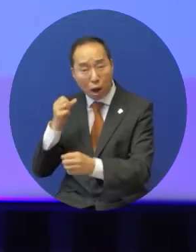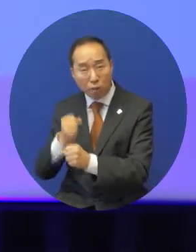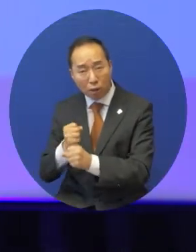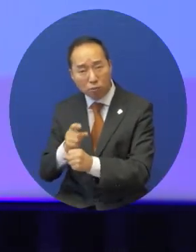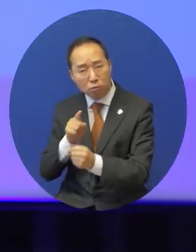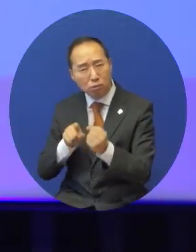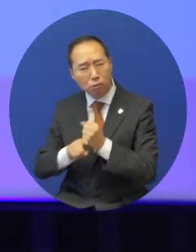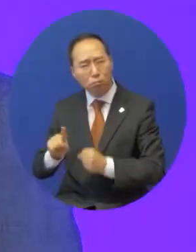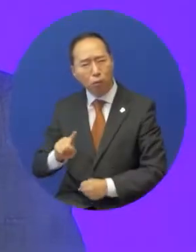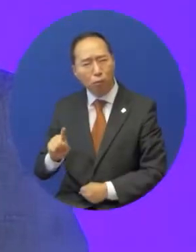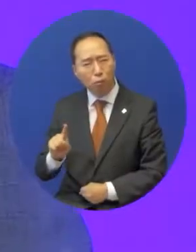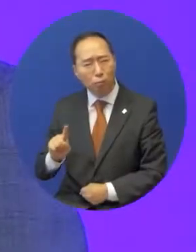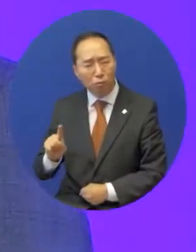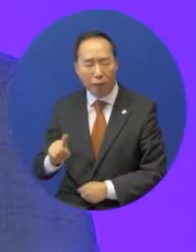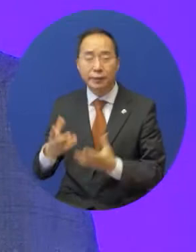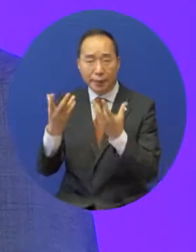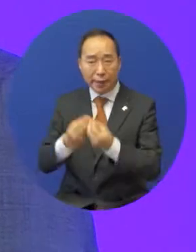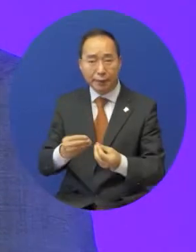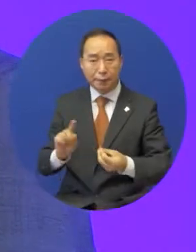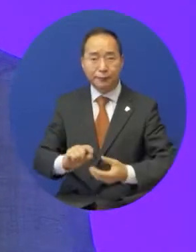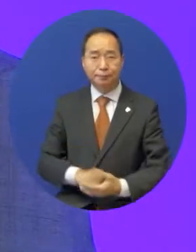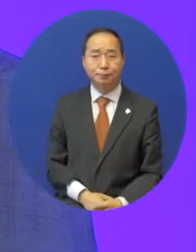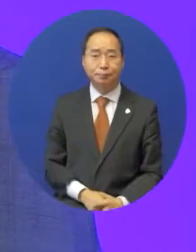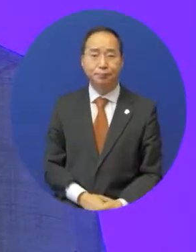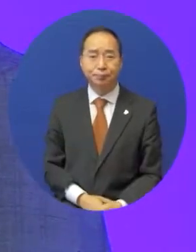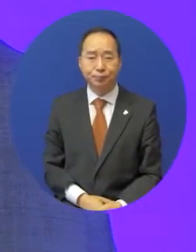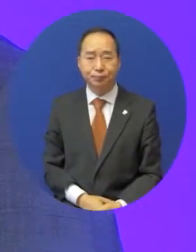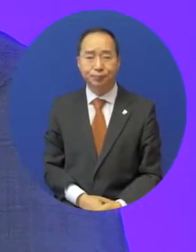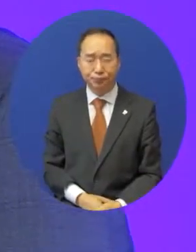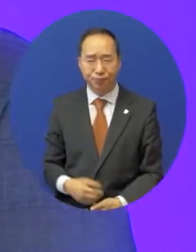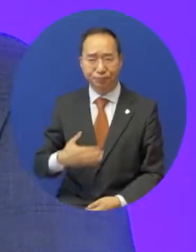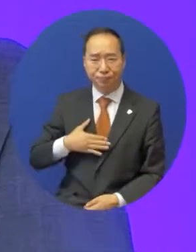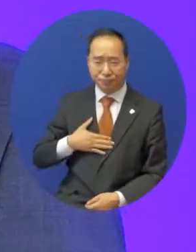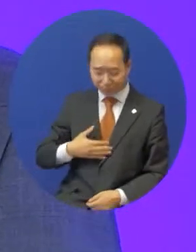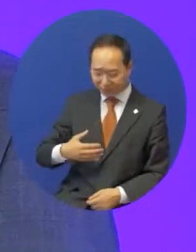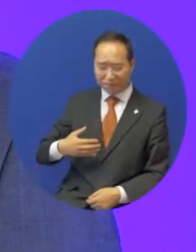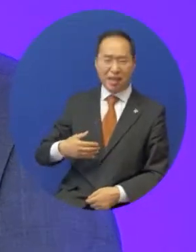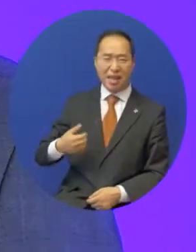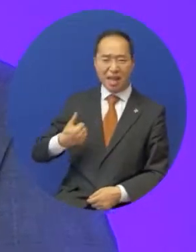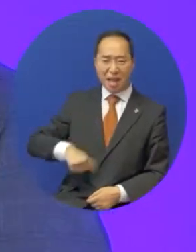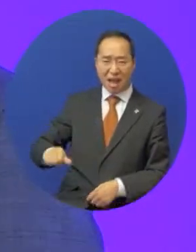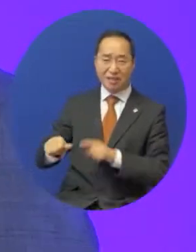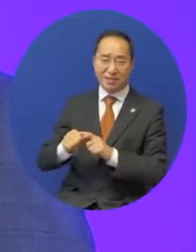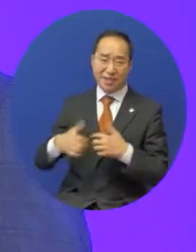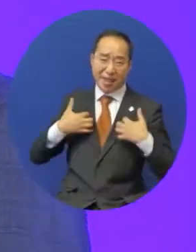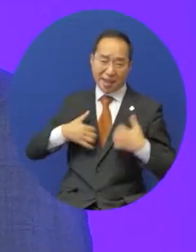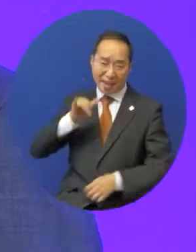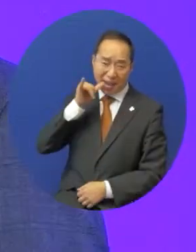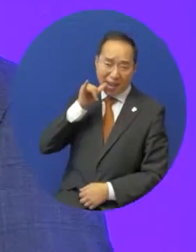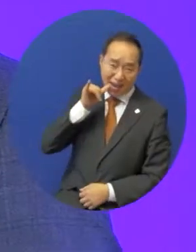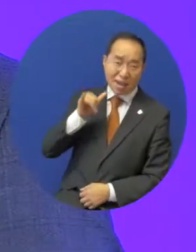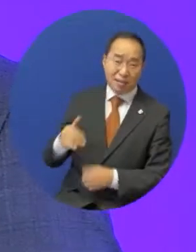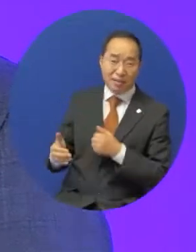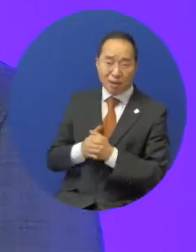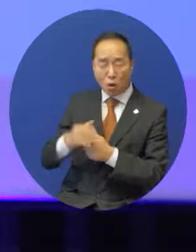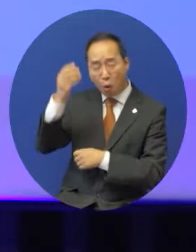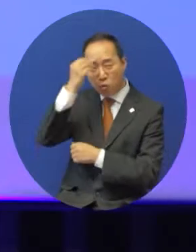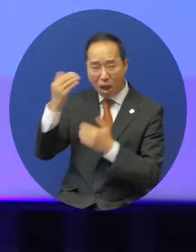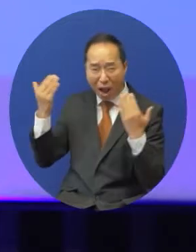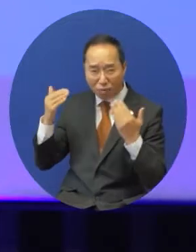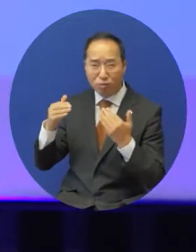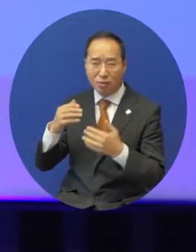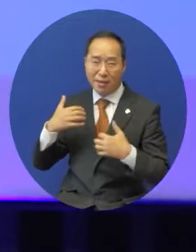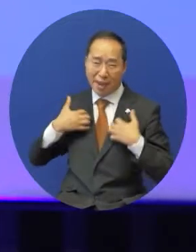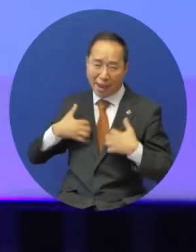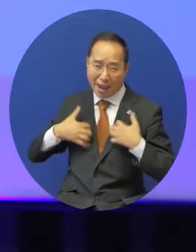무슨 말일까요? 예를 들어볼게요. 저희 우리 애가 게임을 너무 좋아했어요. 그래서